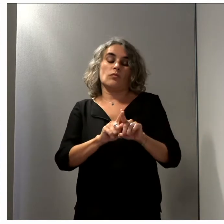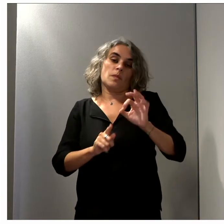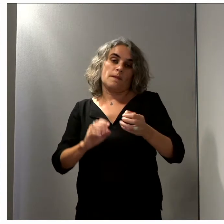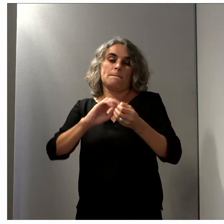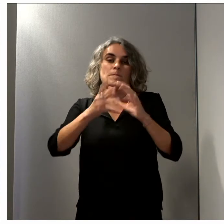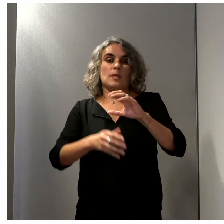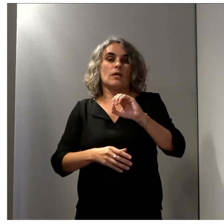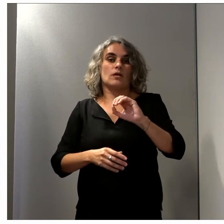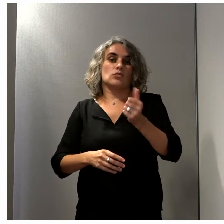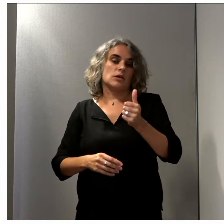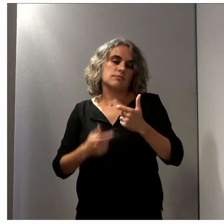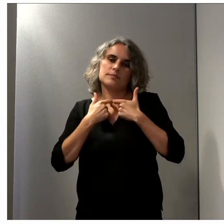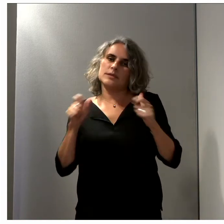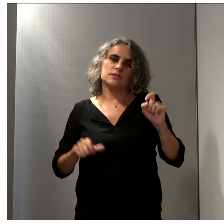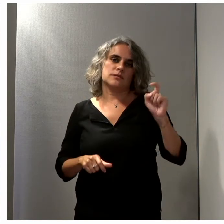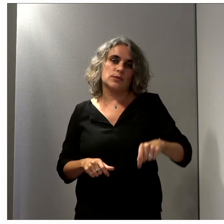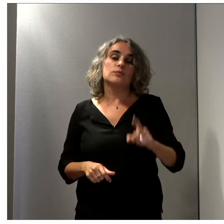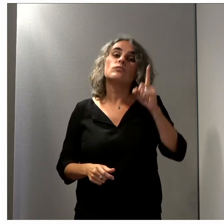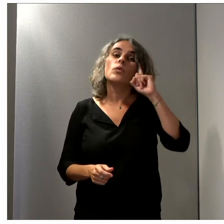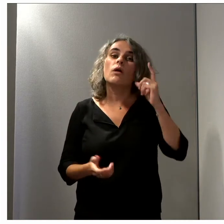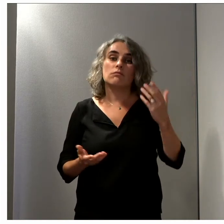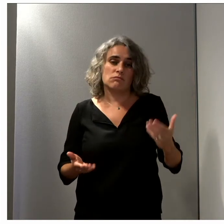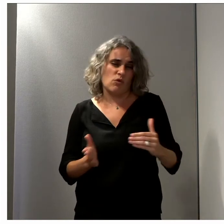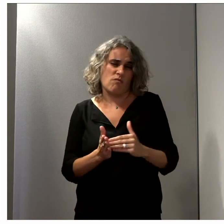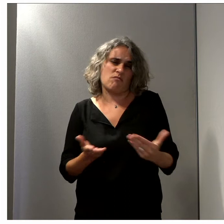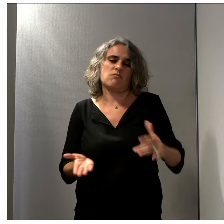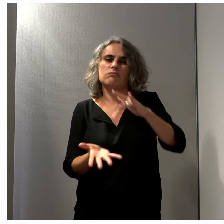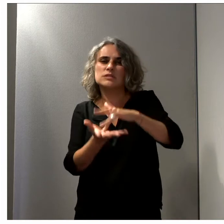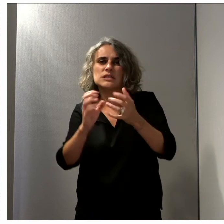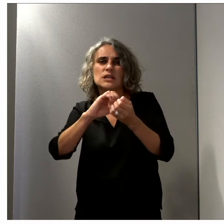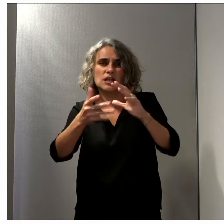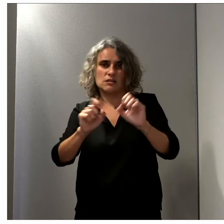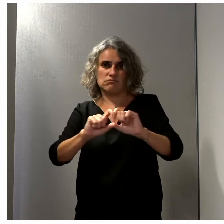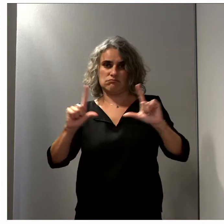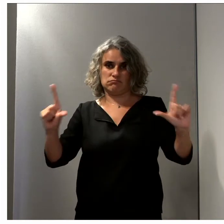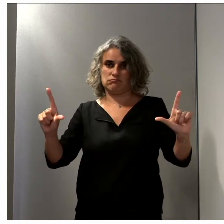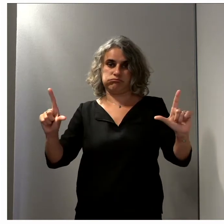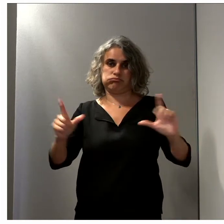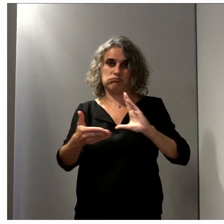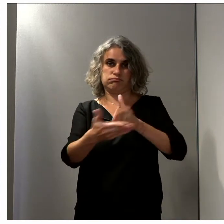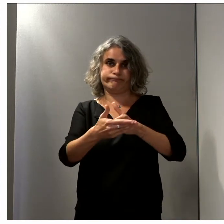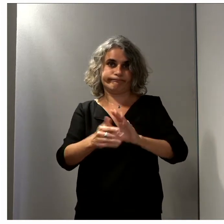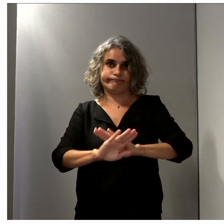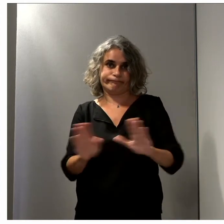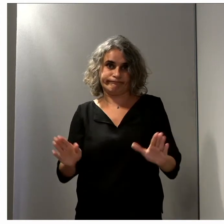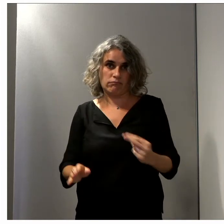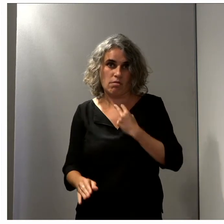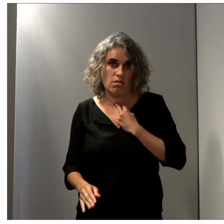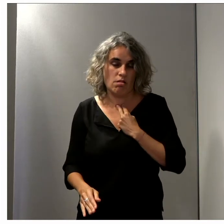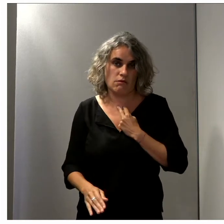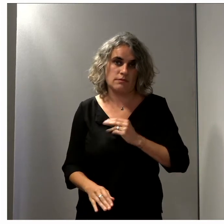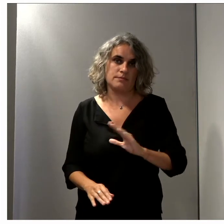numérique. Il y a encore beaucoup de sites internet et d'outils de services numériques qui ne restent pas accessibles.